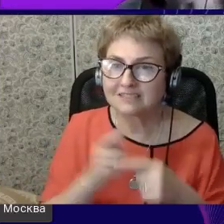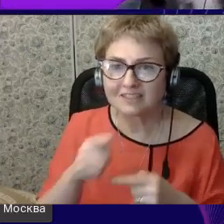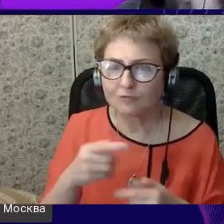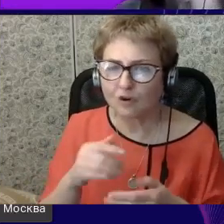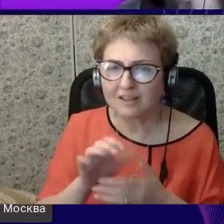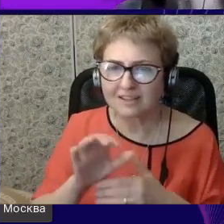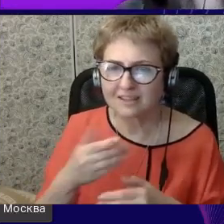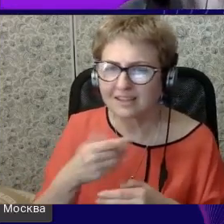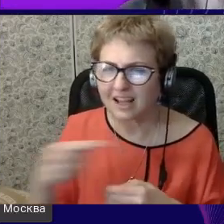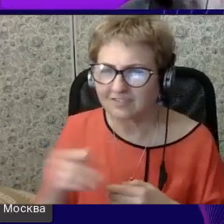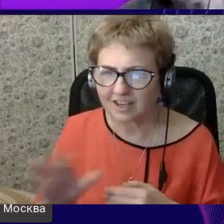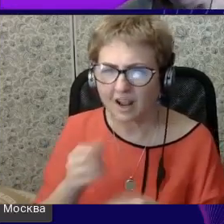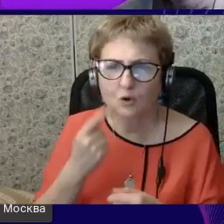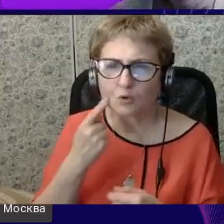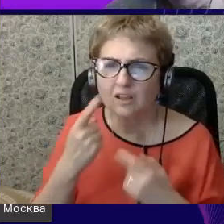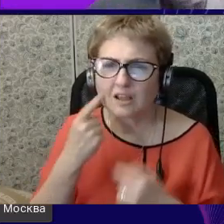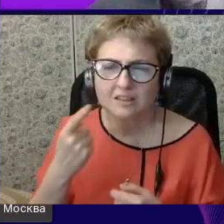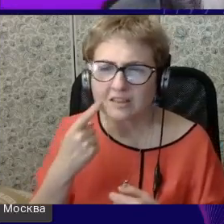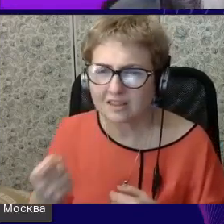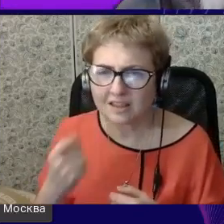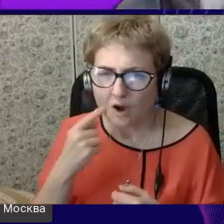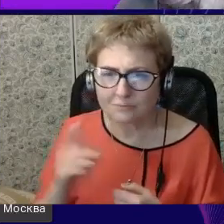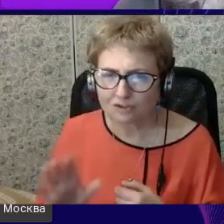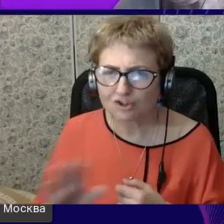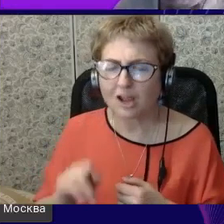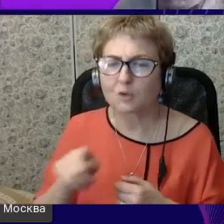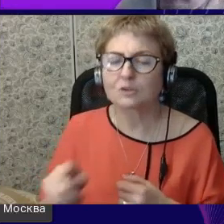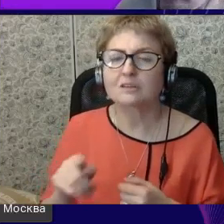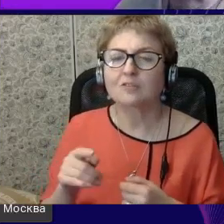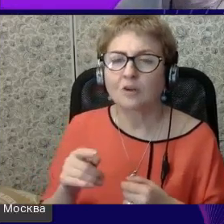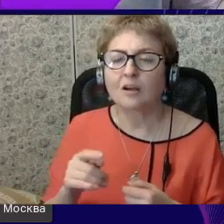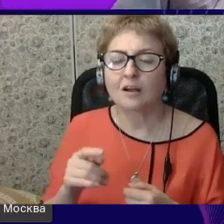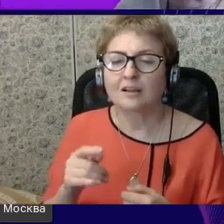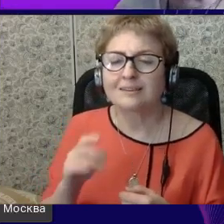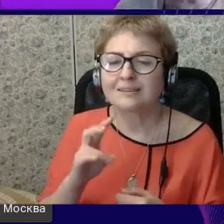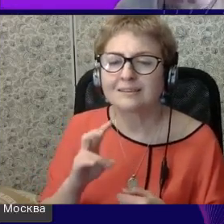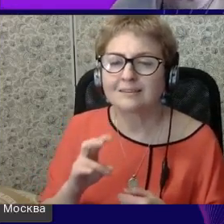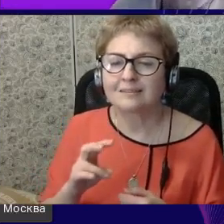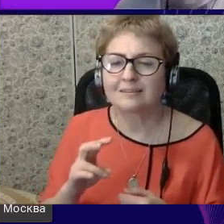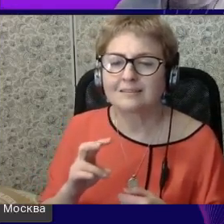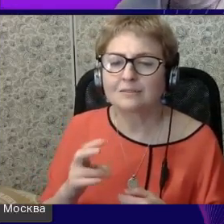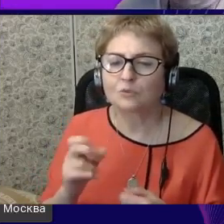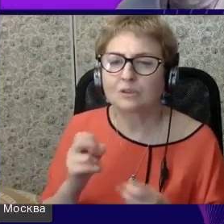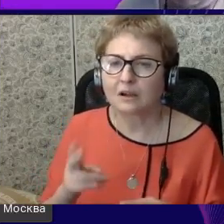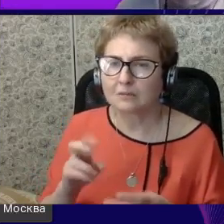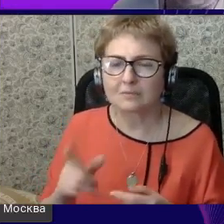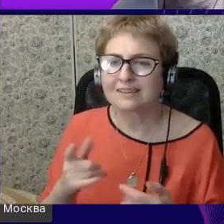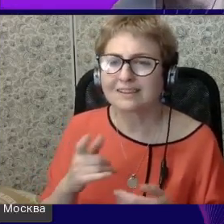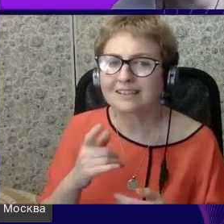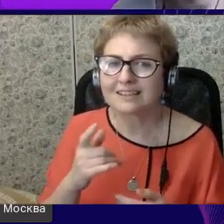объяснимо, потому что человек получает позитивный опыт. Его не отвергают, не выдавливают, не обижают, вот, и